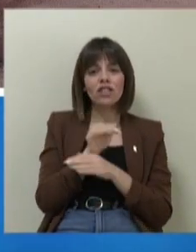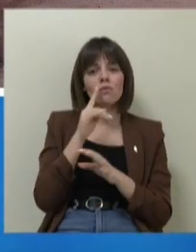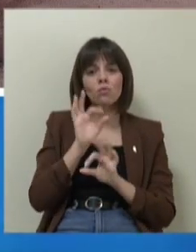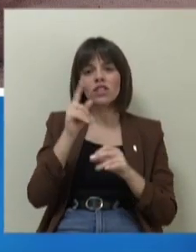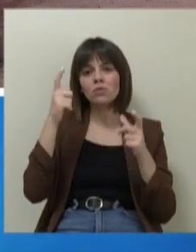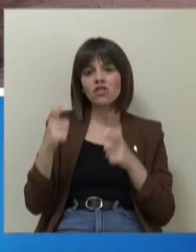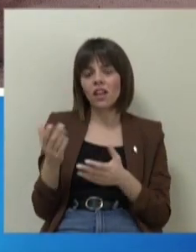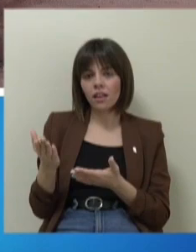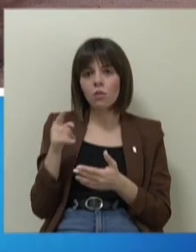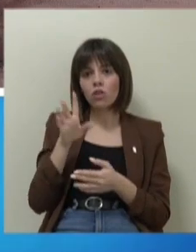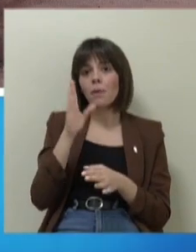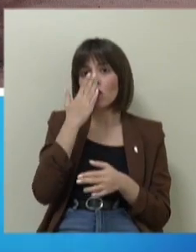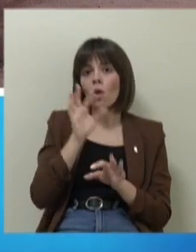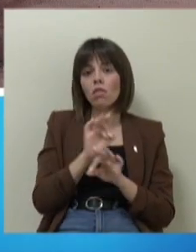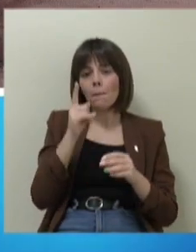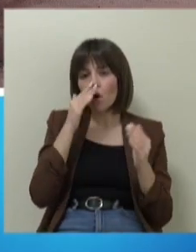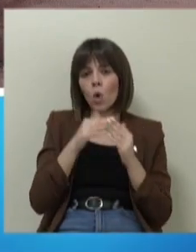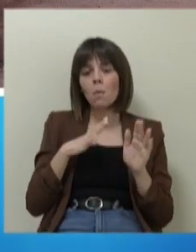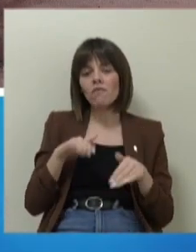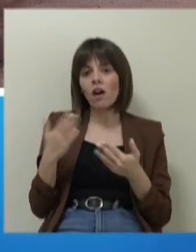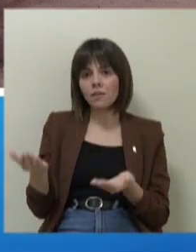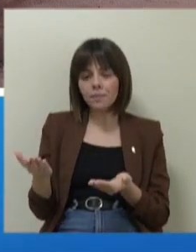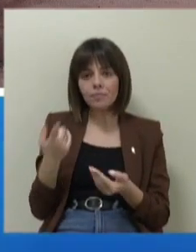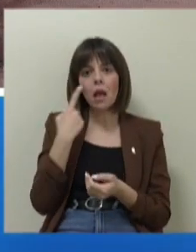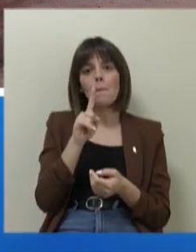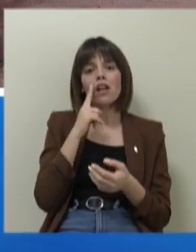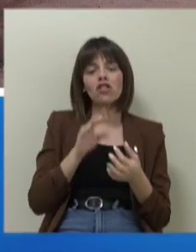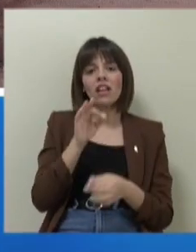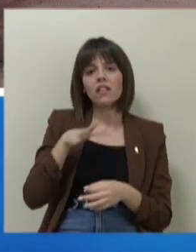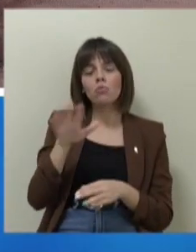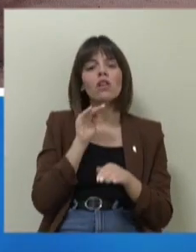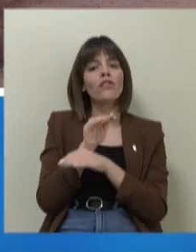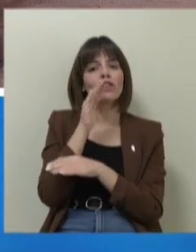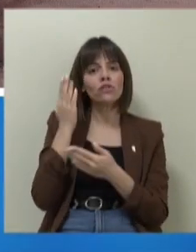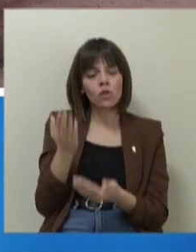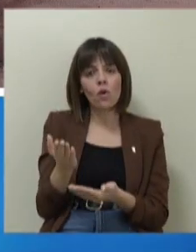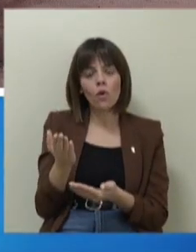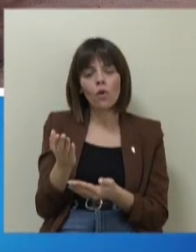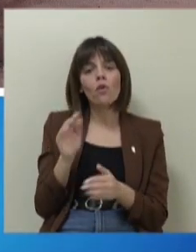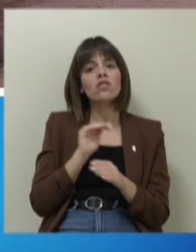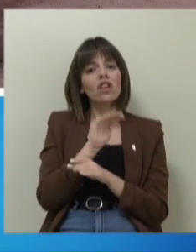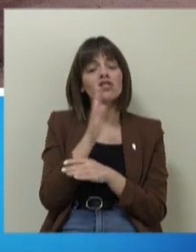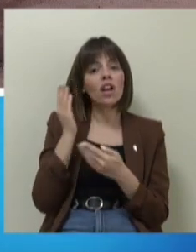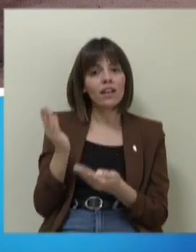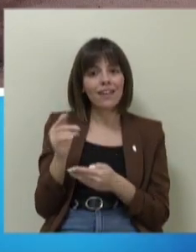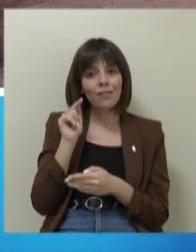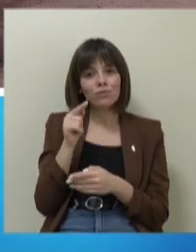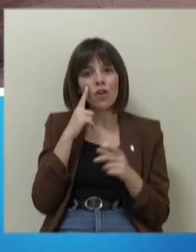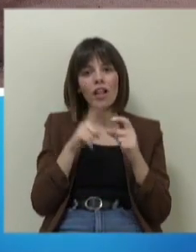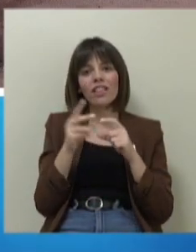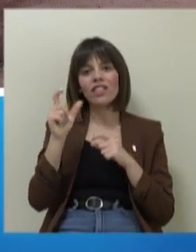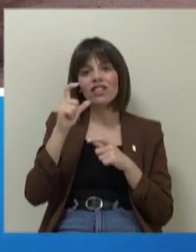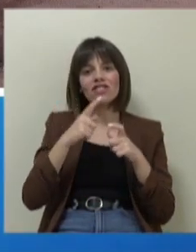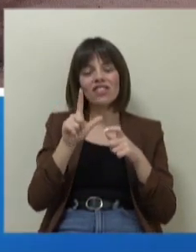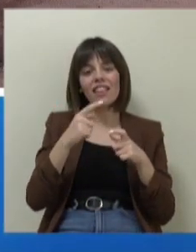şehir. Ve burada doğayla tam bir uyum var. Binlerce insan burada yaşıyor ve yaşarken Dicle Nehri'nin